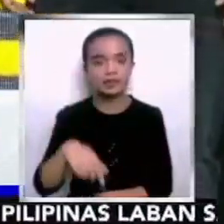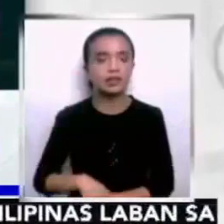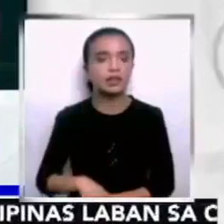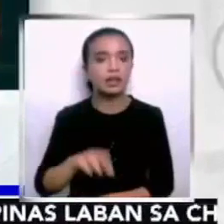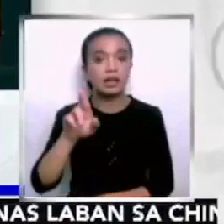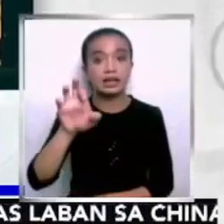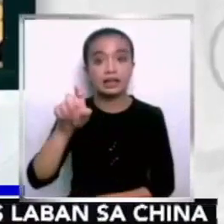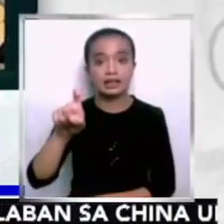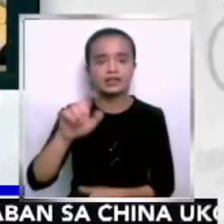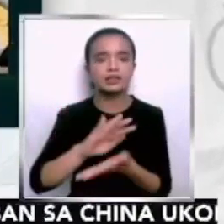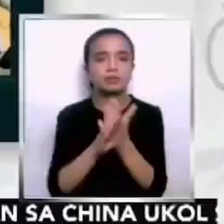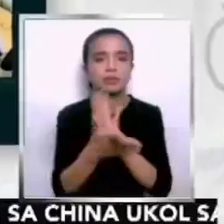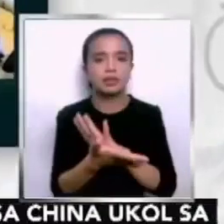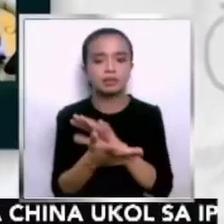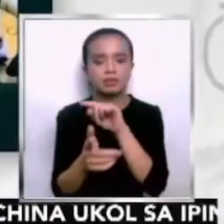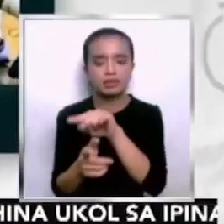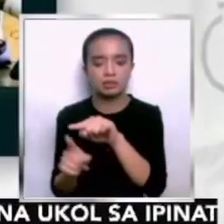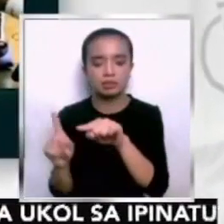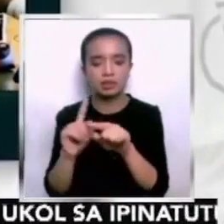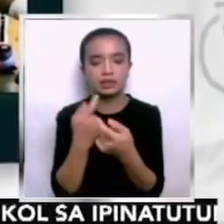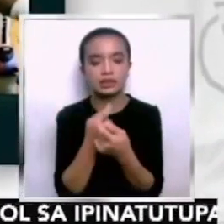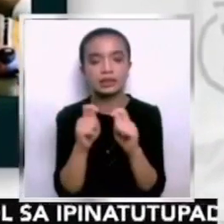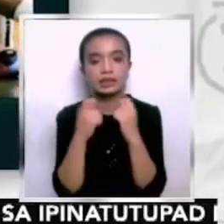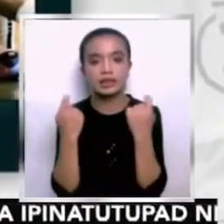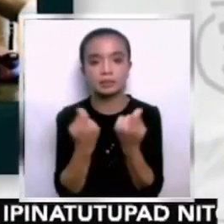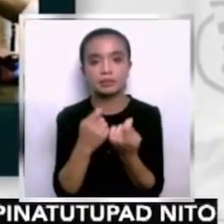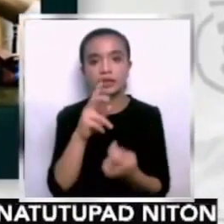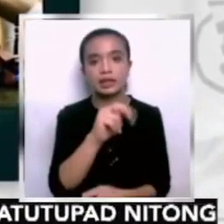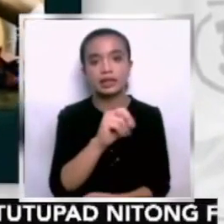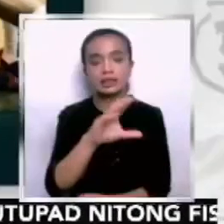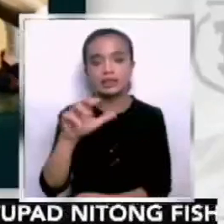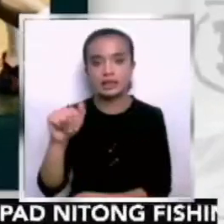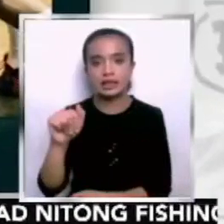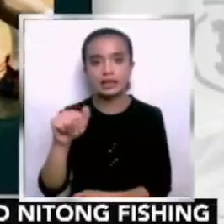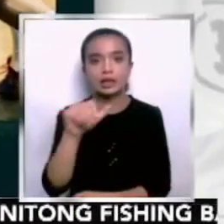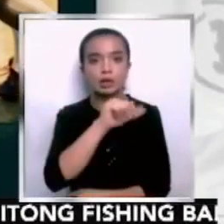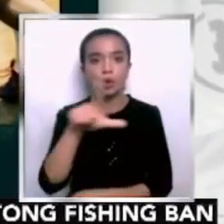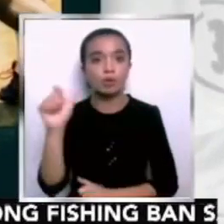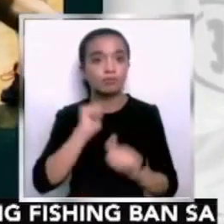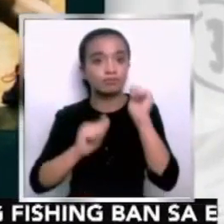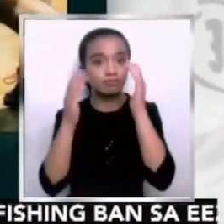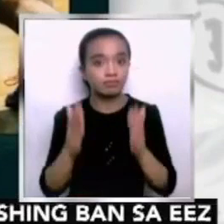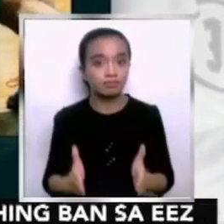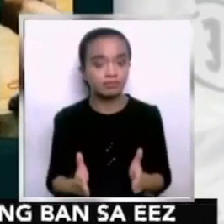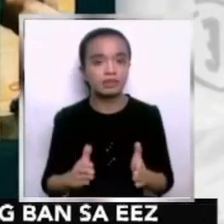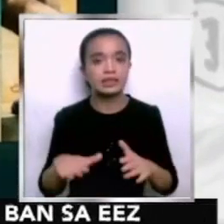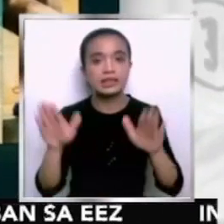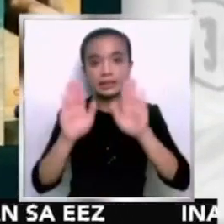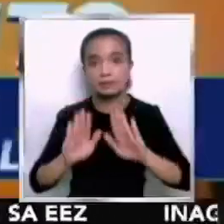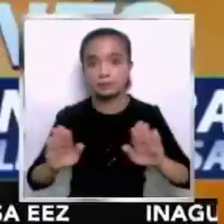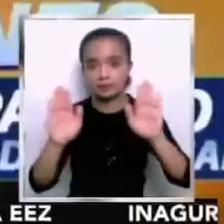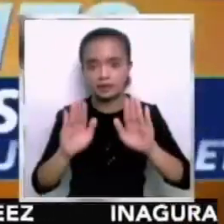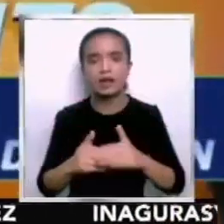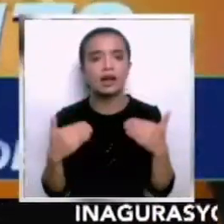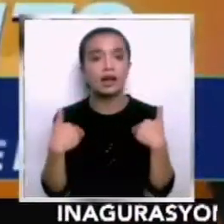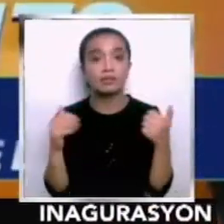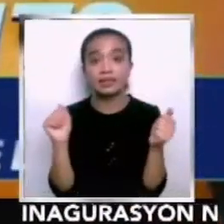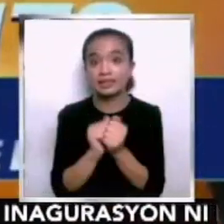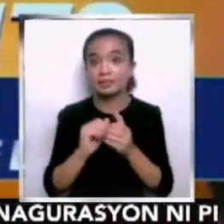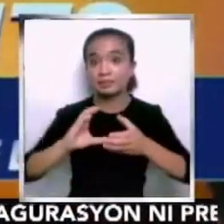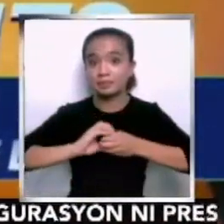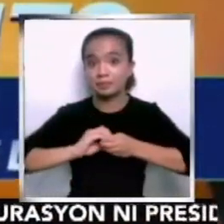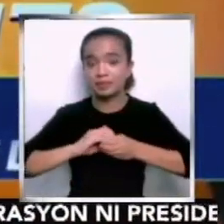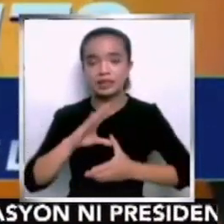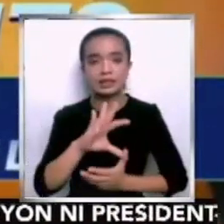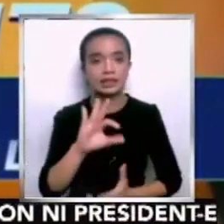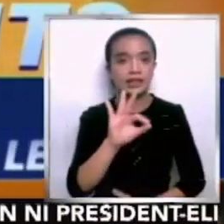timon ng Team Saints sa NCAA All-Star Game sa San Juan Arena sa Linggo. Makakasama rin niya ang kanyang kakampi sa 97